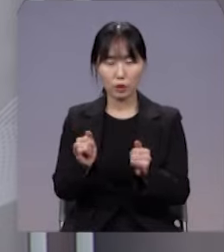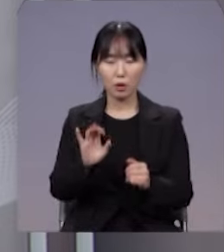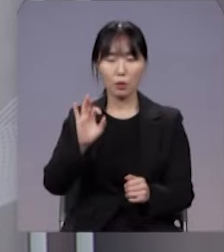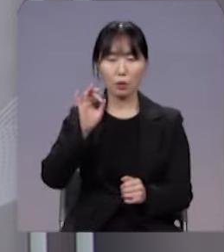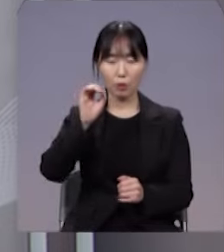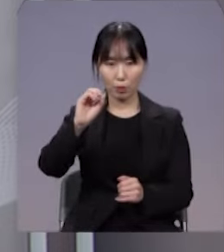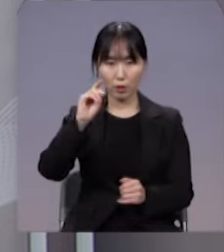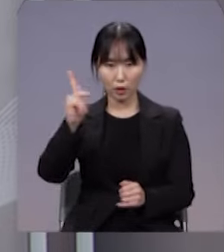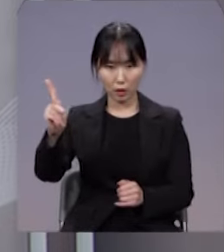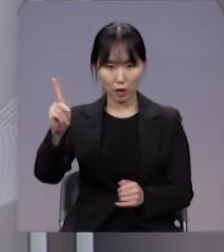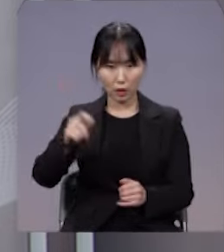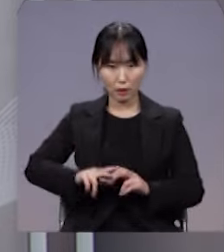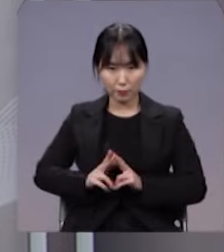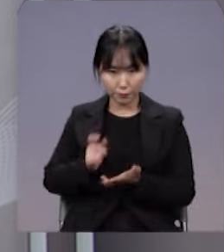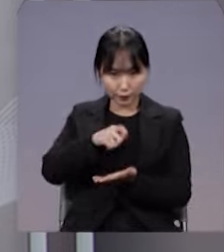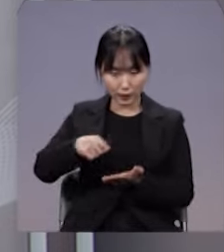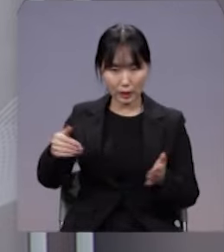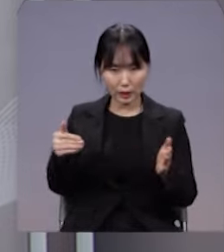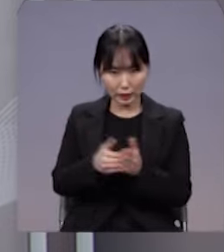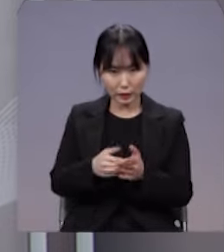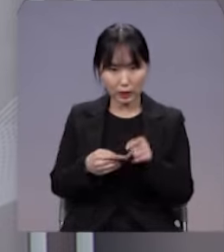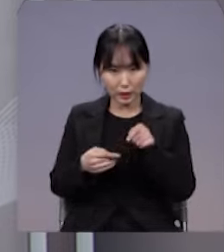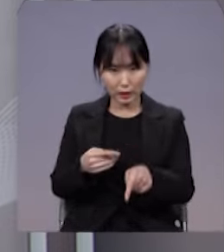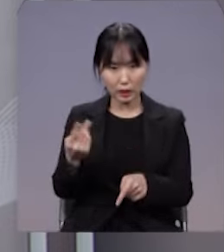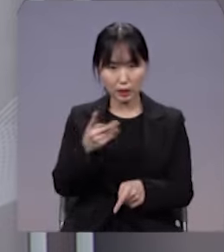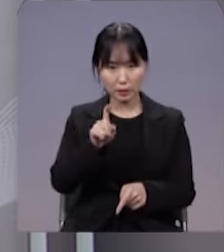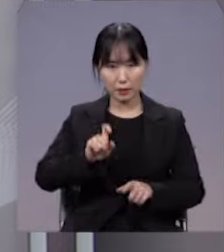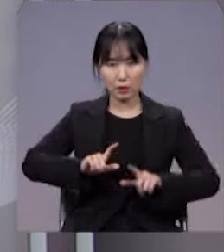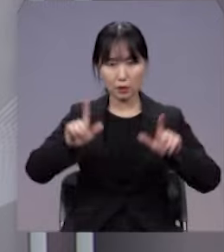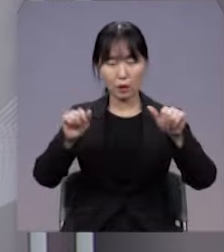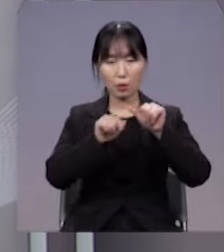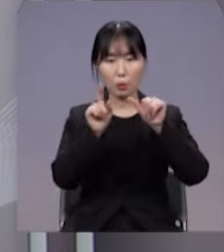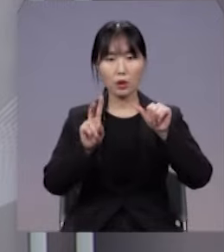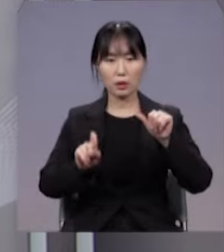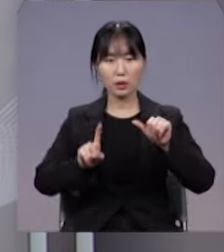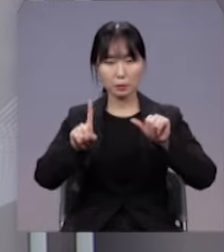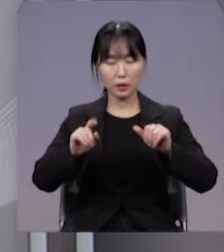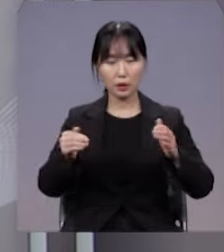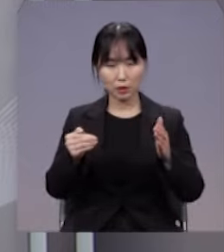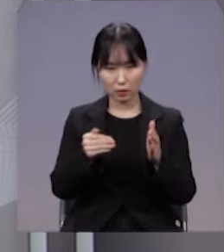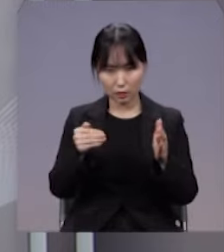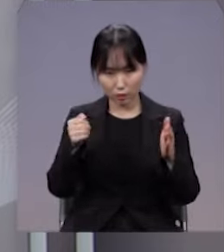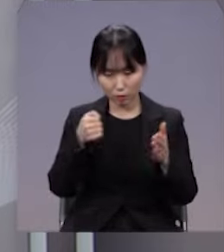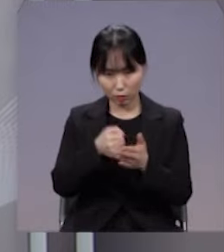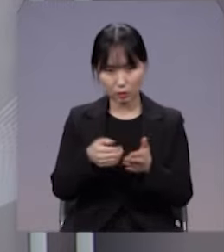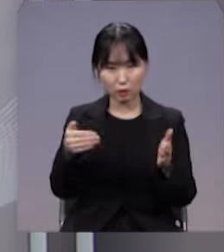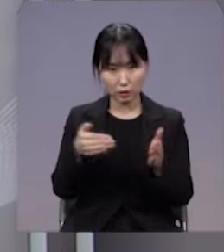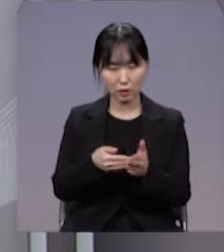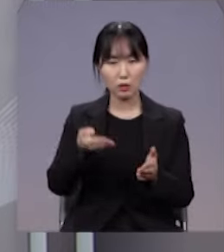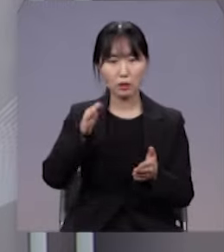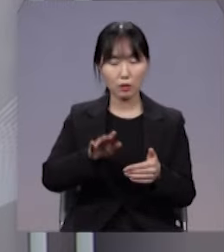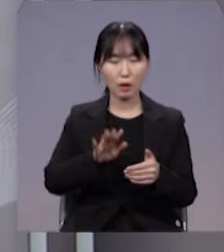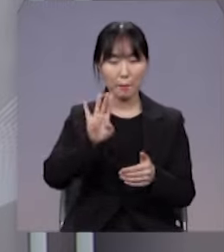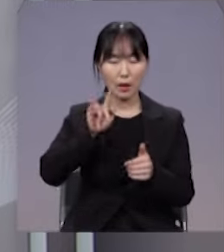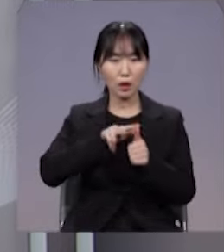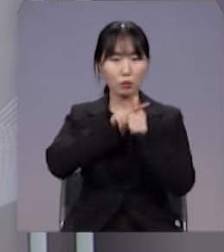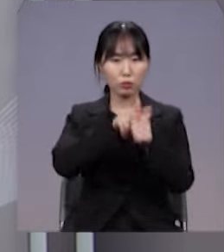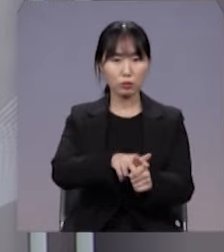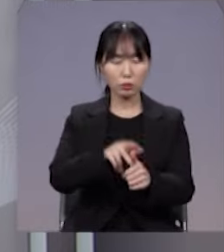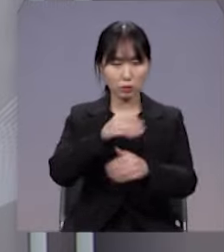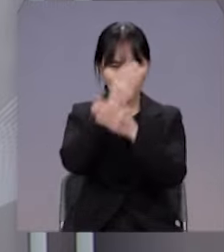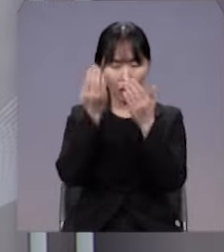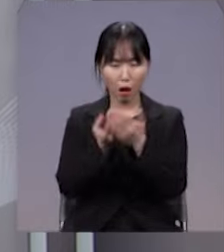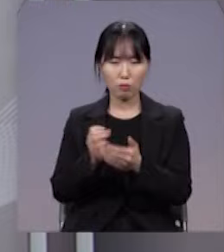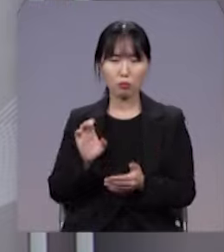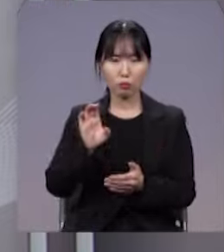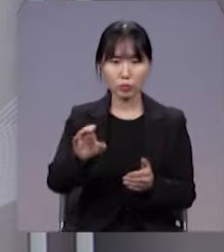그게 21년 5월 21일 날 결정했던 상황입니다 그런데 우리 배준용 몰빵했다 그거는